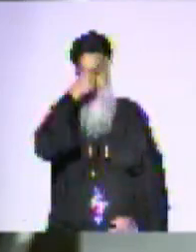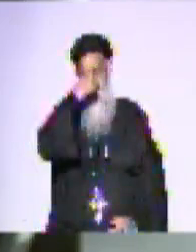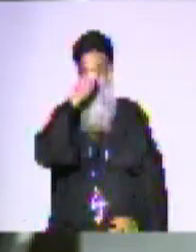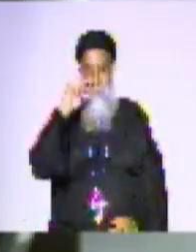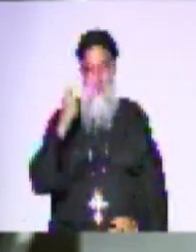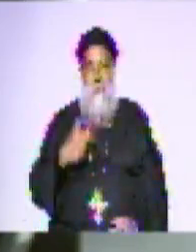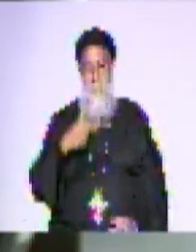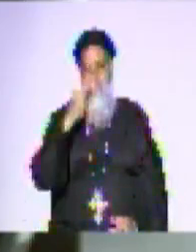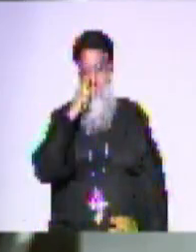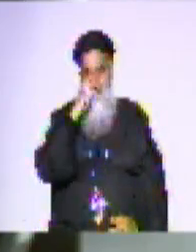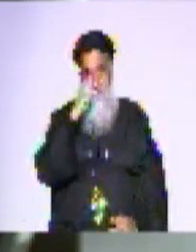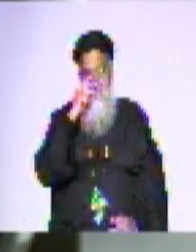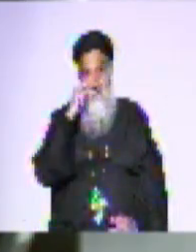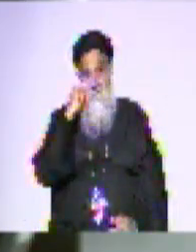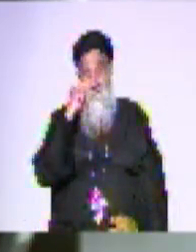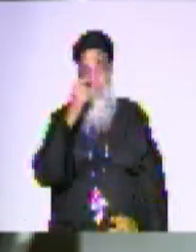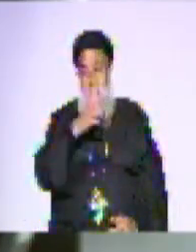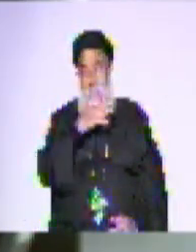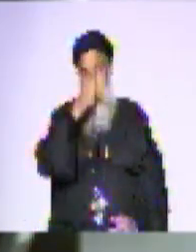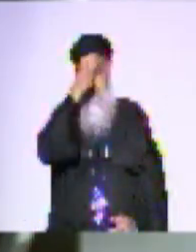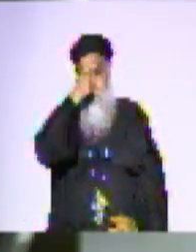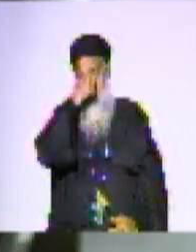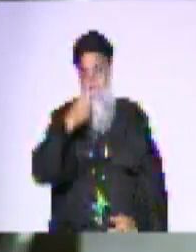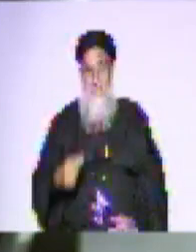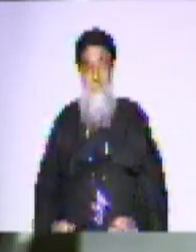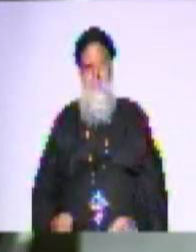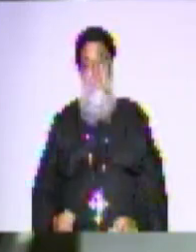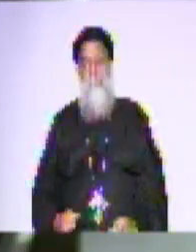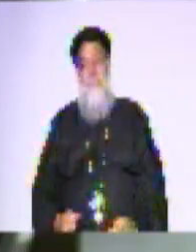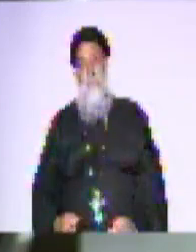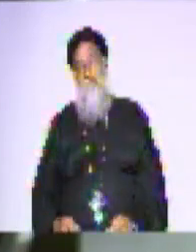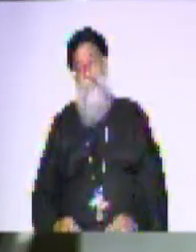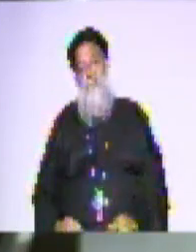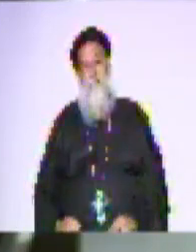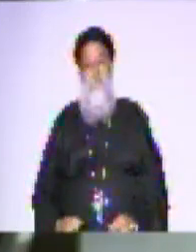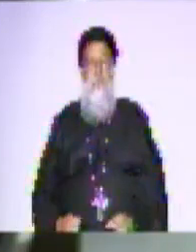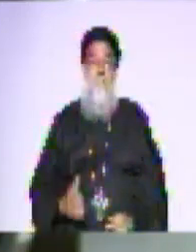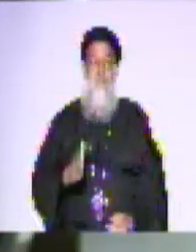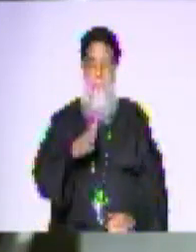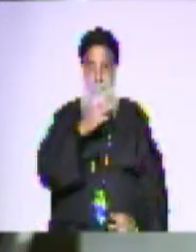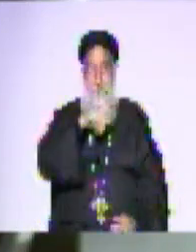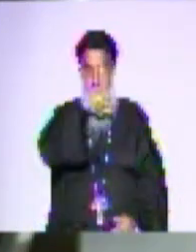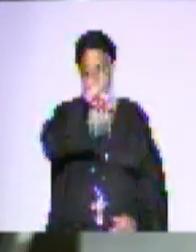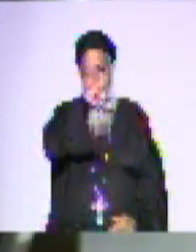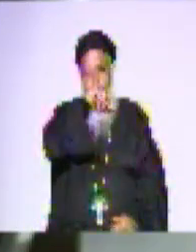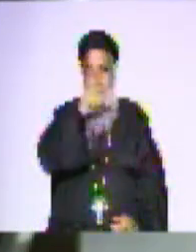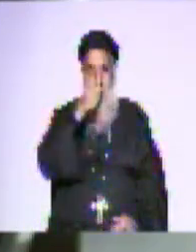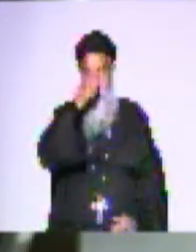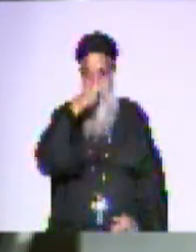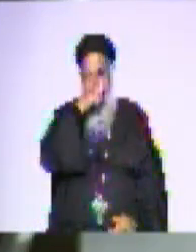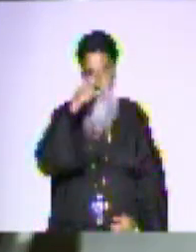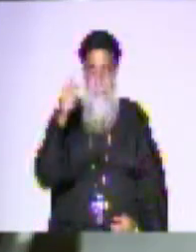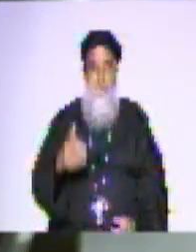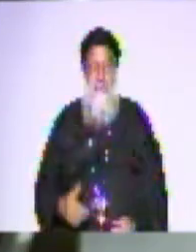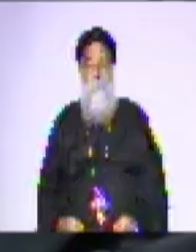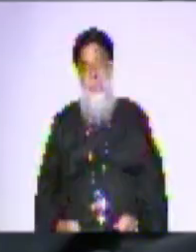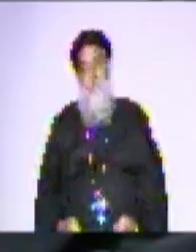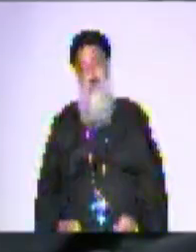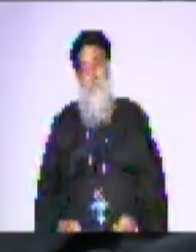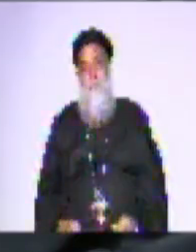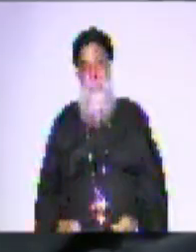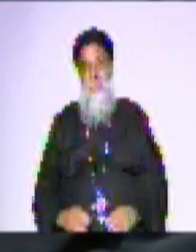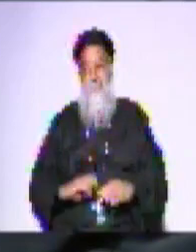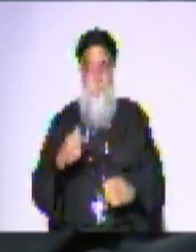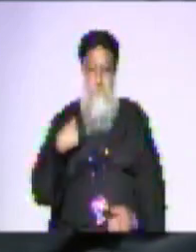ويرشم نفسه أو الأبونا يرشمه في الكنيسة يعني، أو يروح له البيت يزوره ويرشمه. زي ما الكتاب